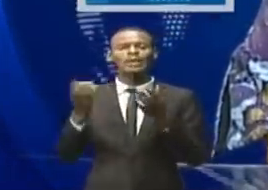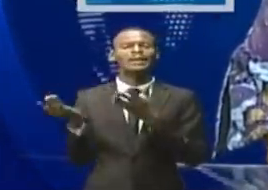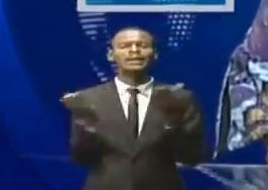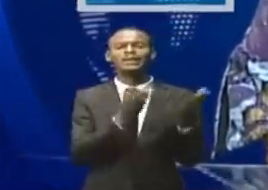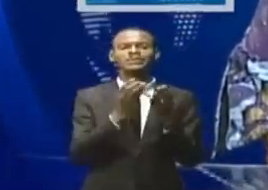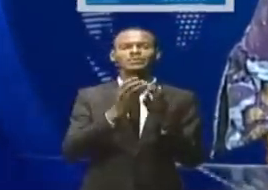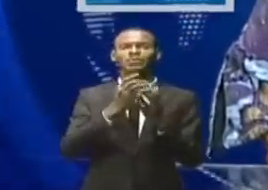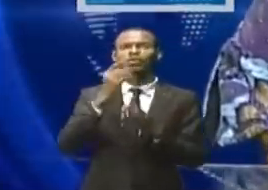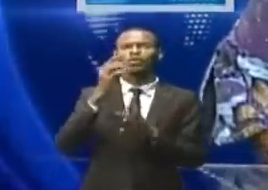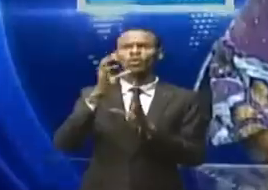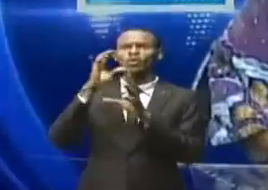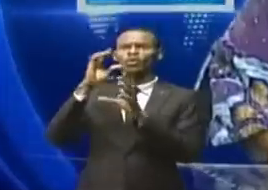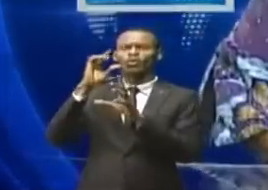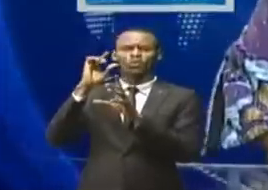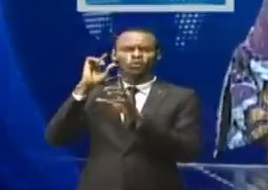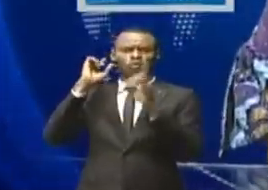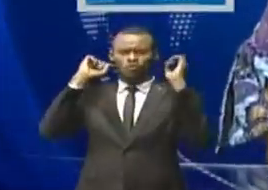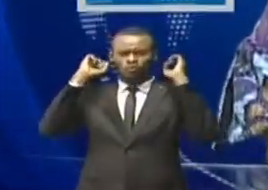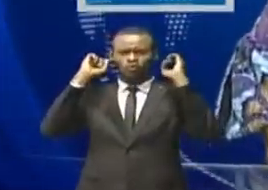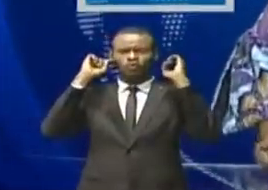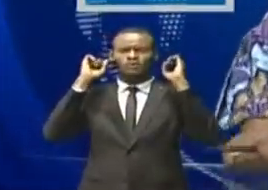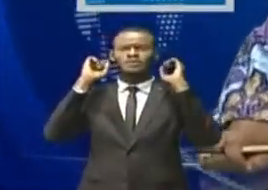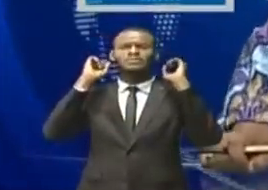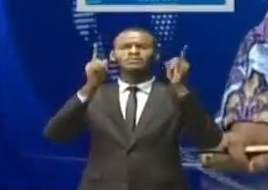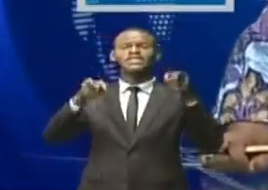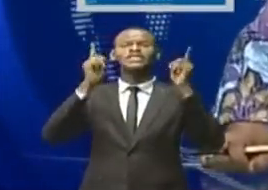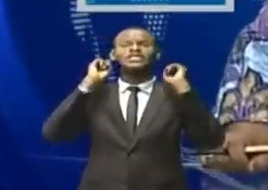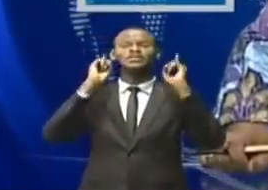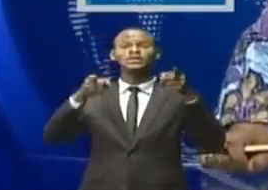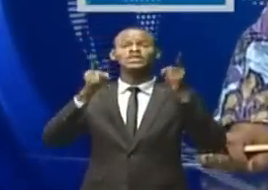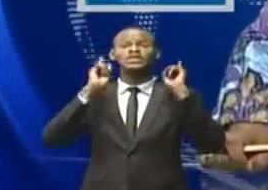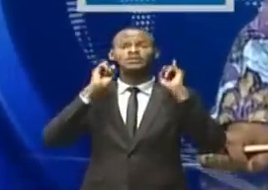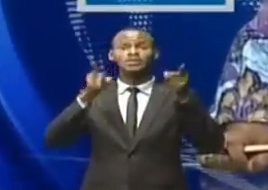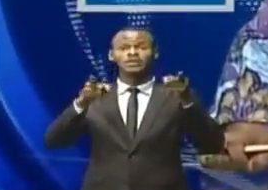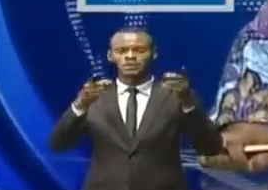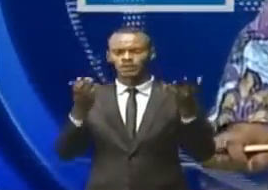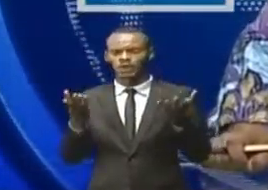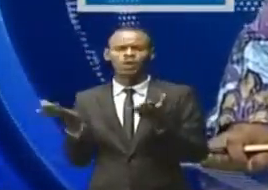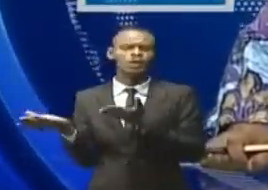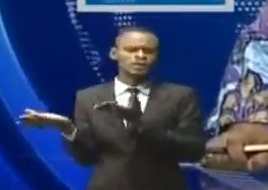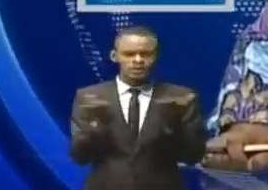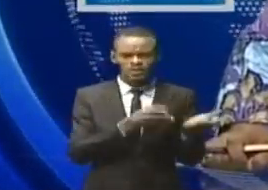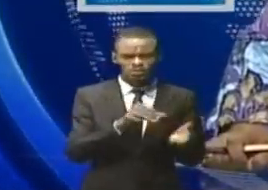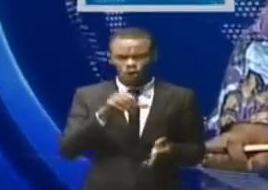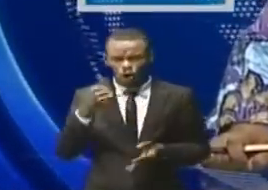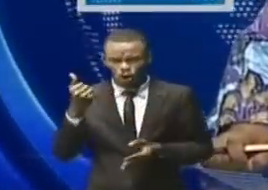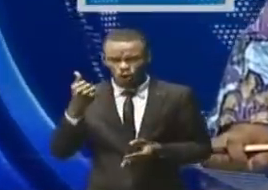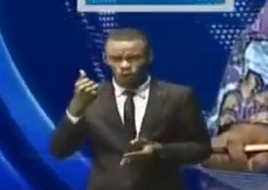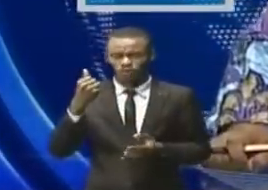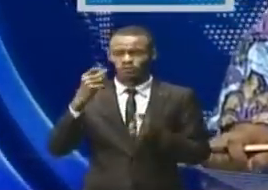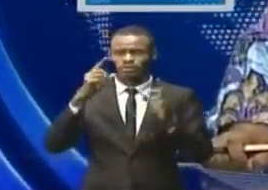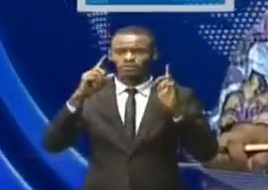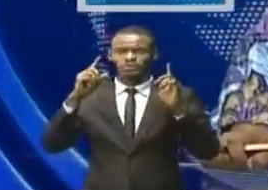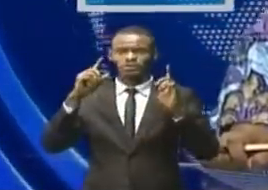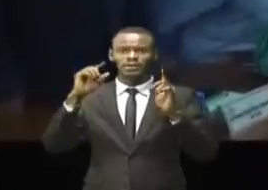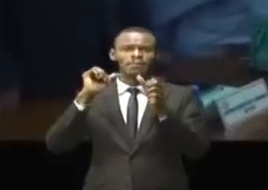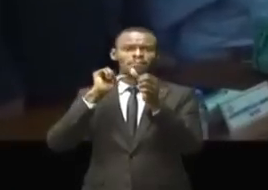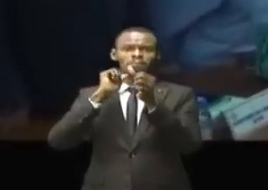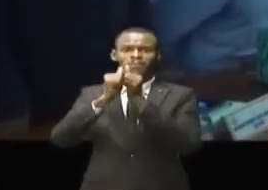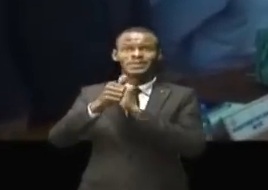le projet de réhabilitation du chemin de fer Kinshasa-Matadi au cours d'une réunion par visioconférence. José Baïtombo.